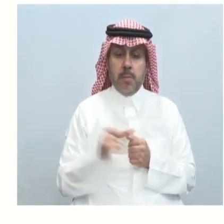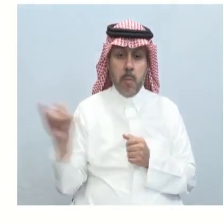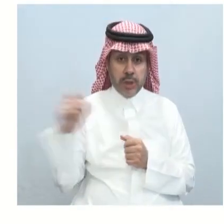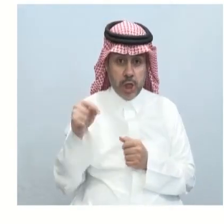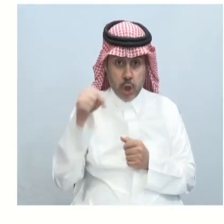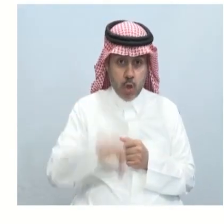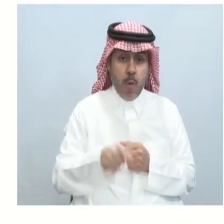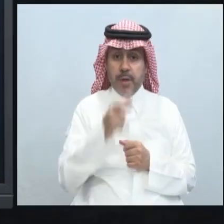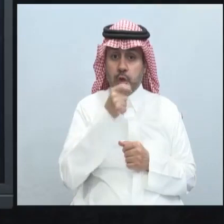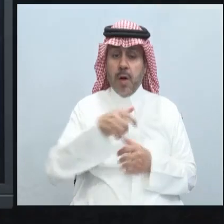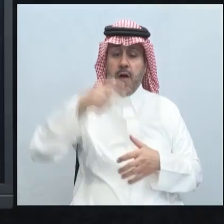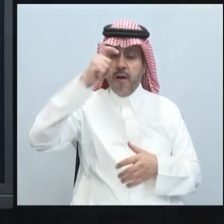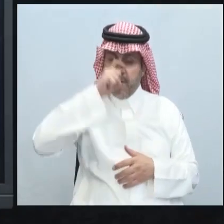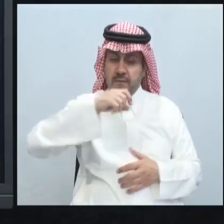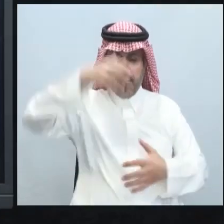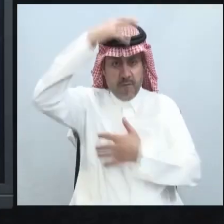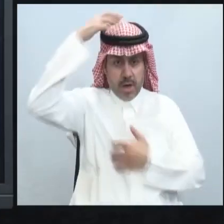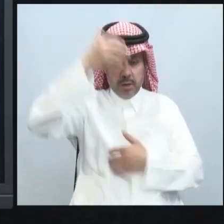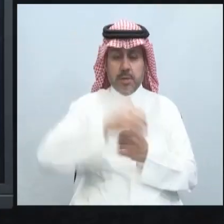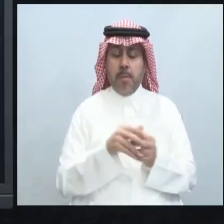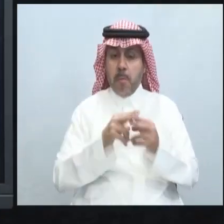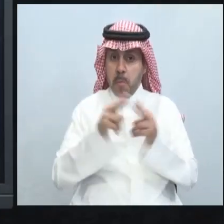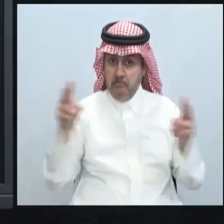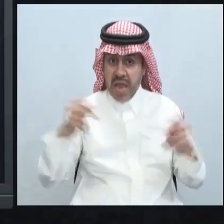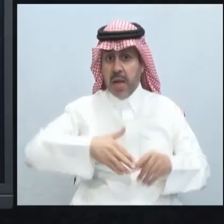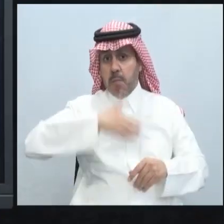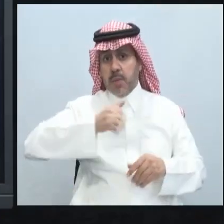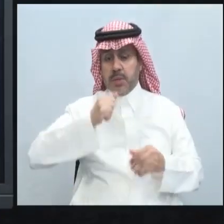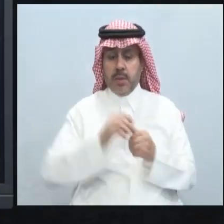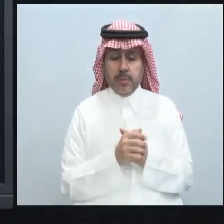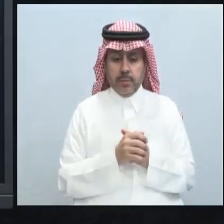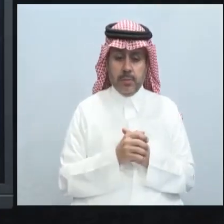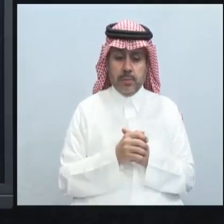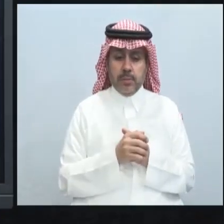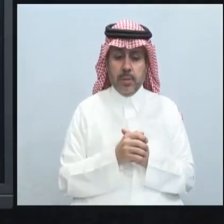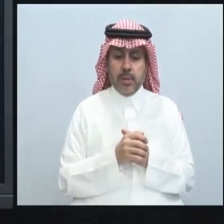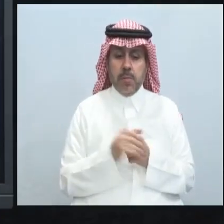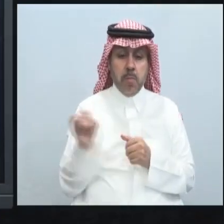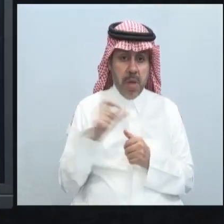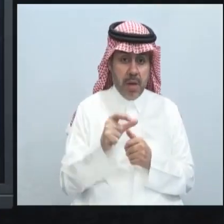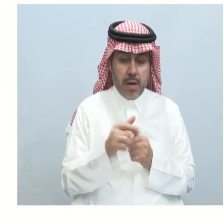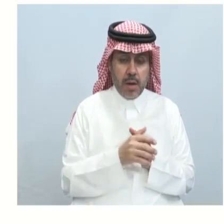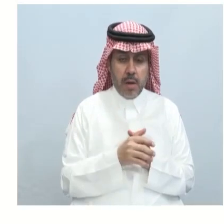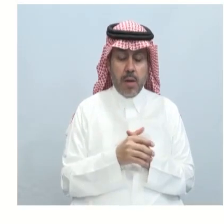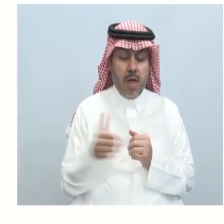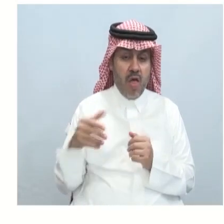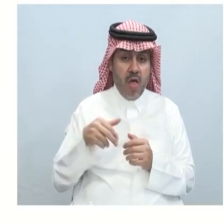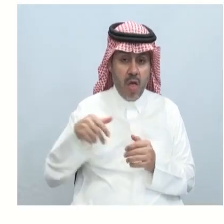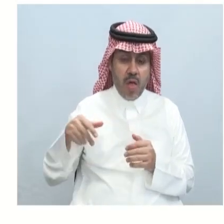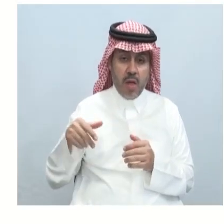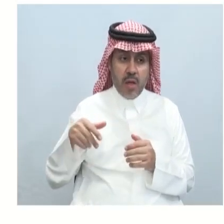ففي هذا الحديث يا ابناء بارك الله فيكم بين النبي صلى الله عليه وسلم انه من اراد الذهاب